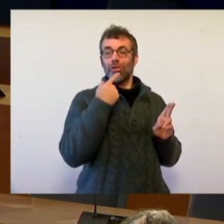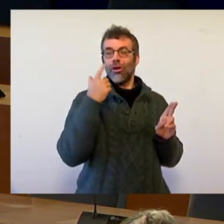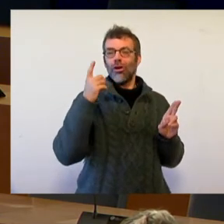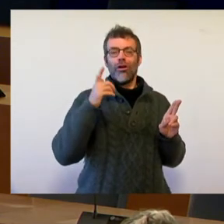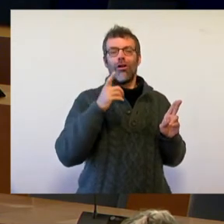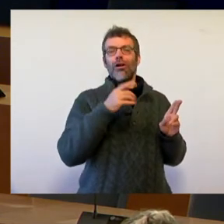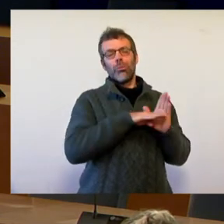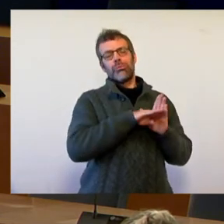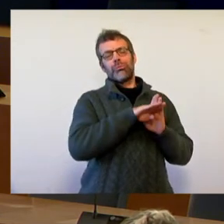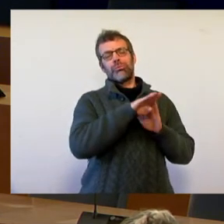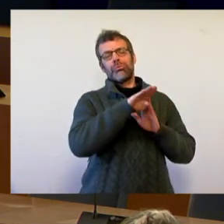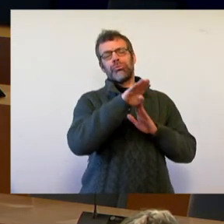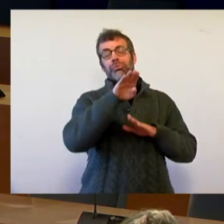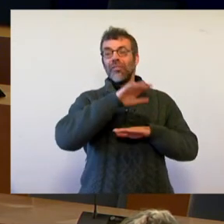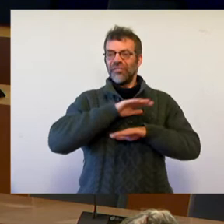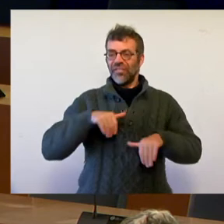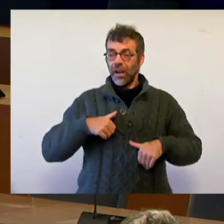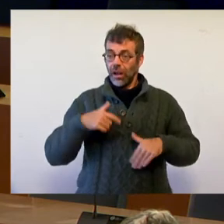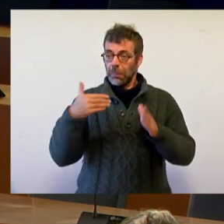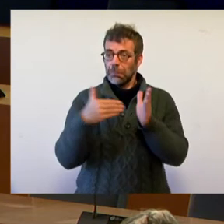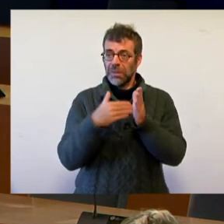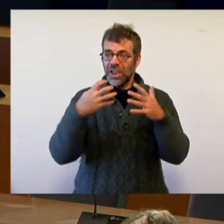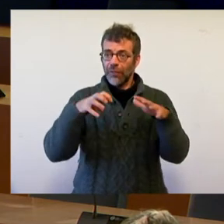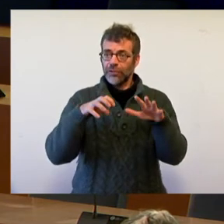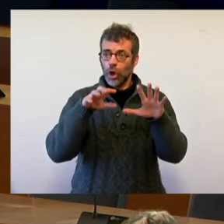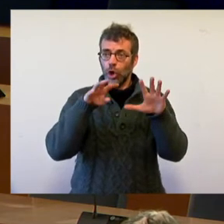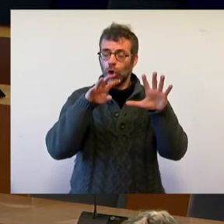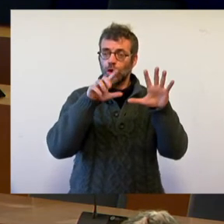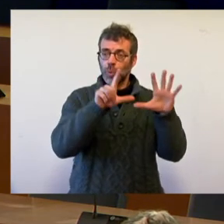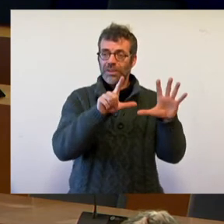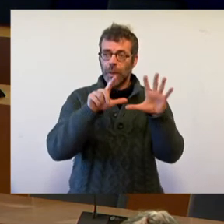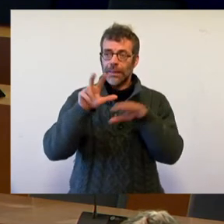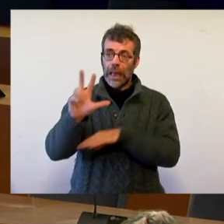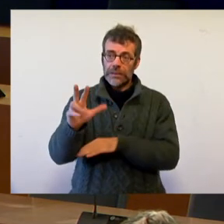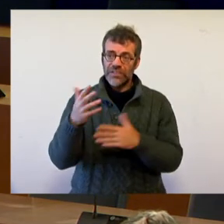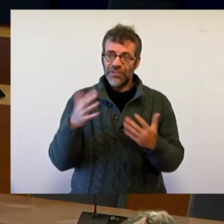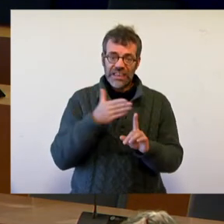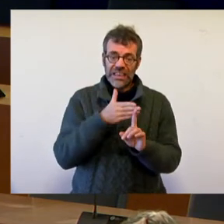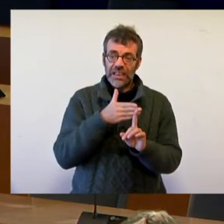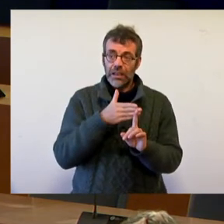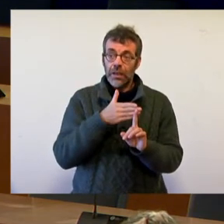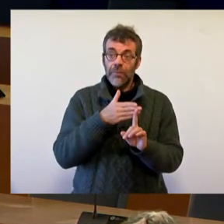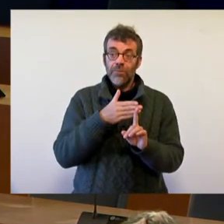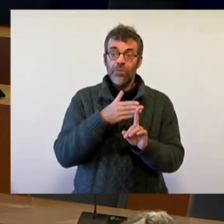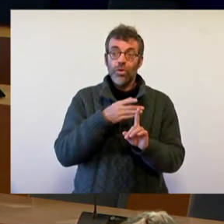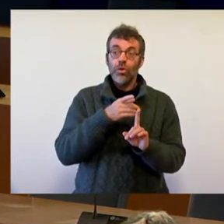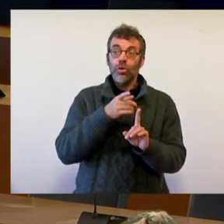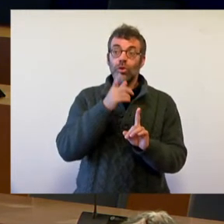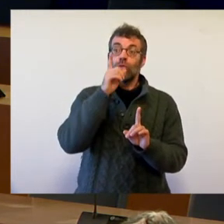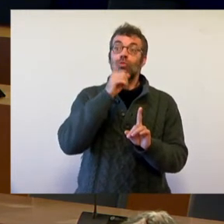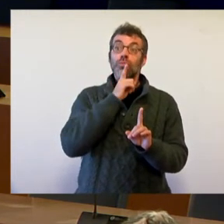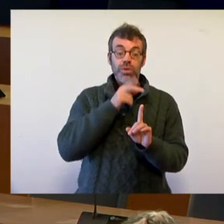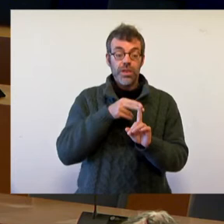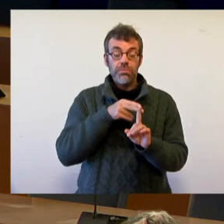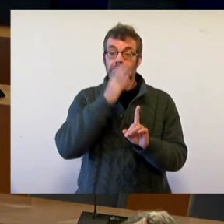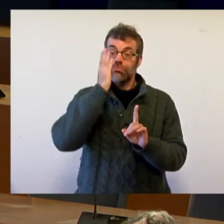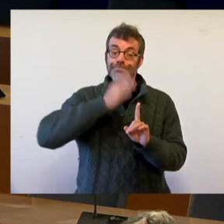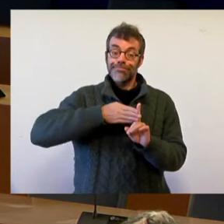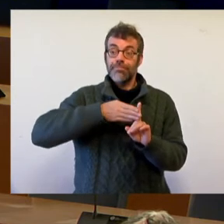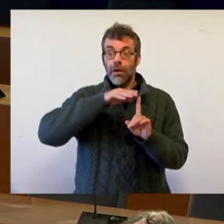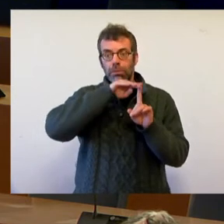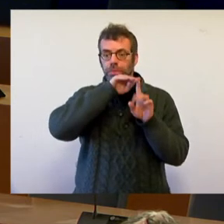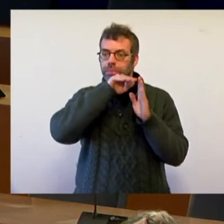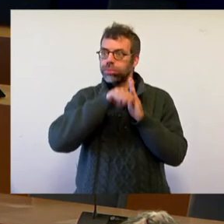en 1973. Depuis 1973, ce temps est passé. Vous avez